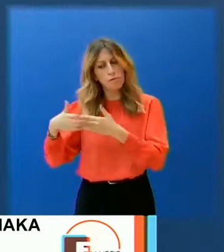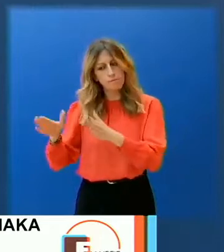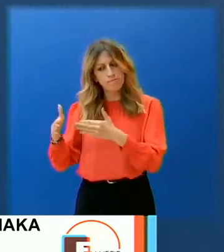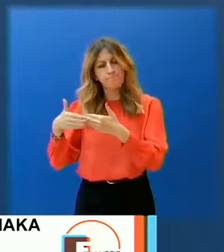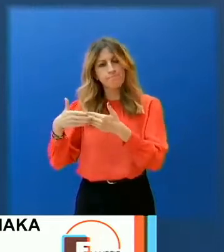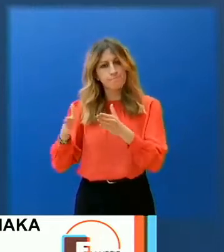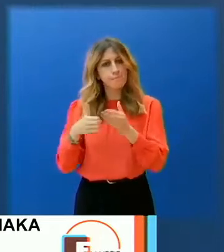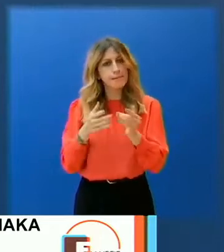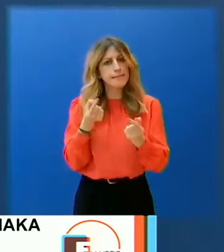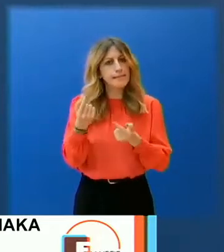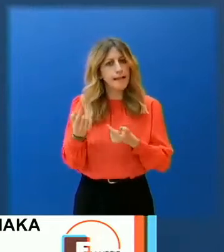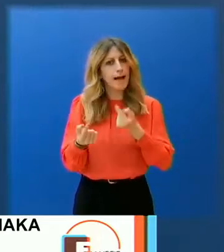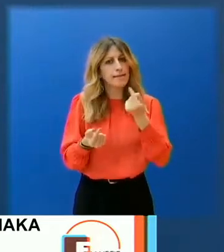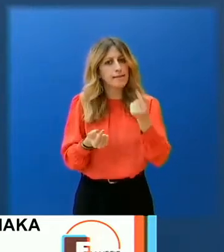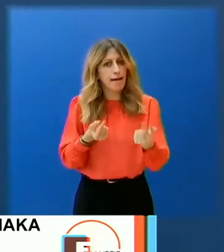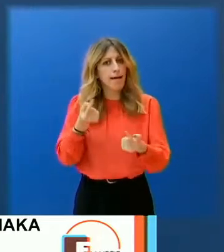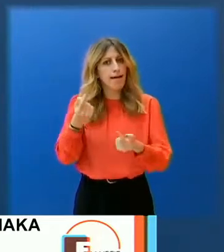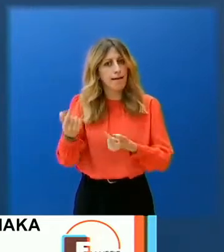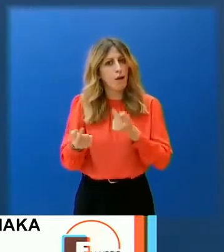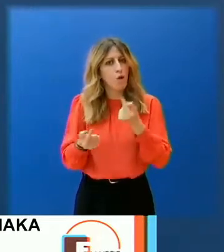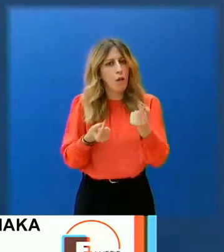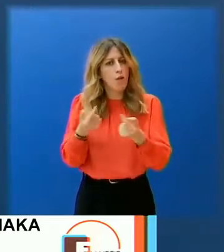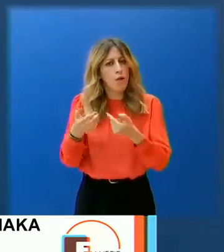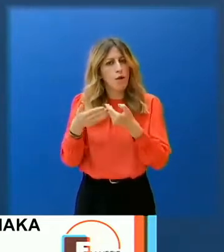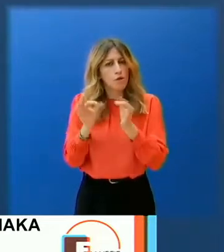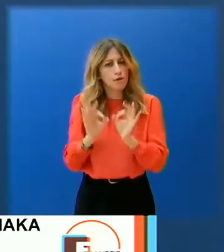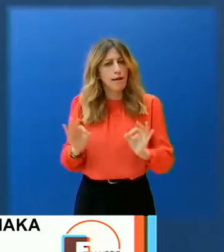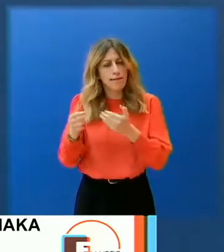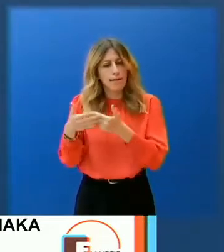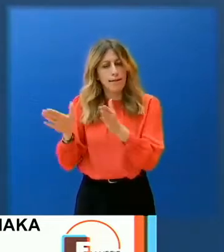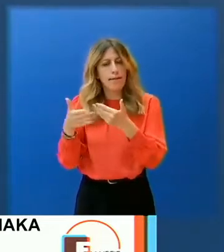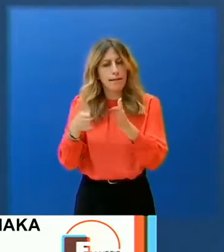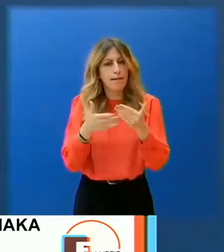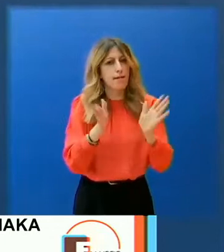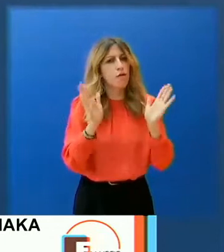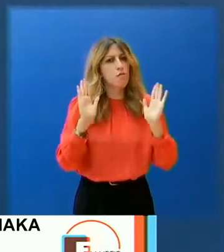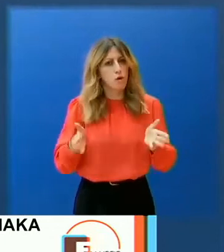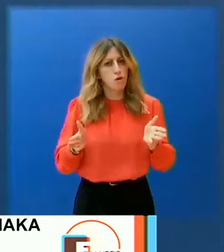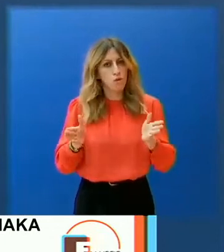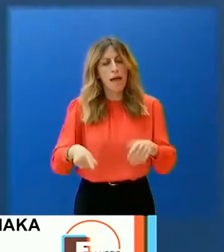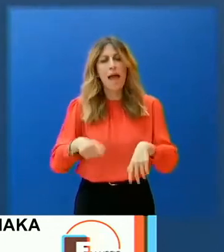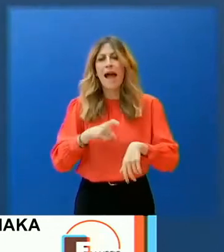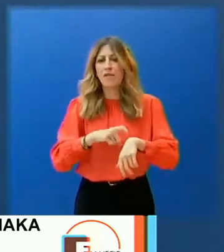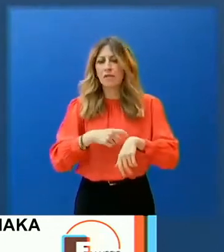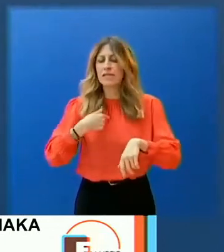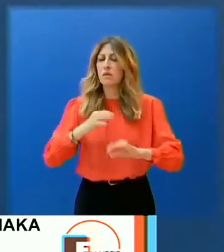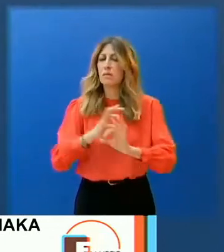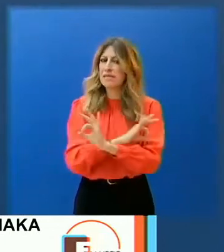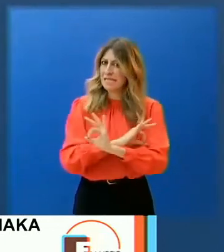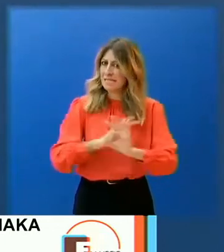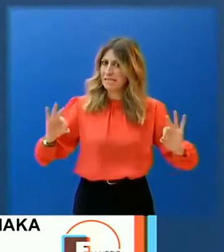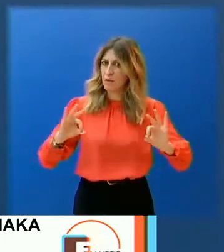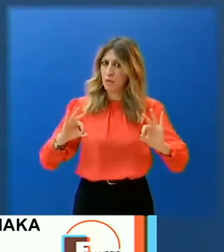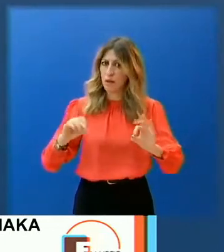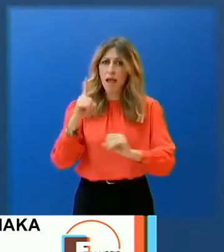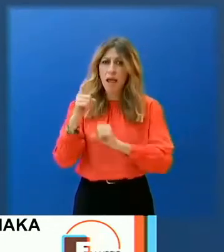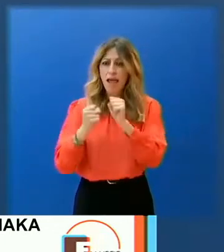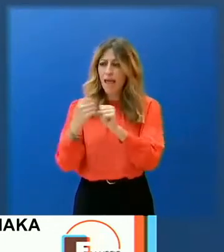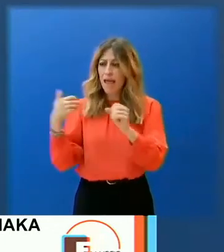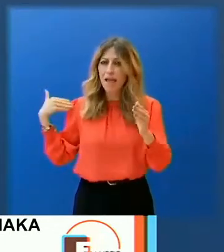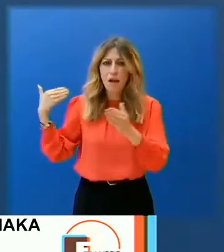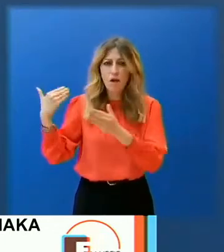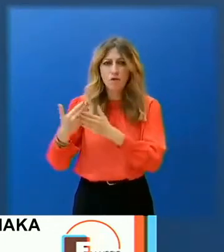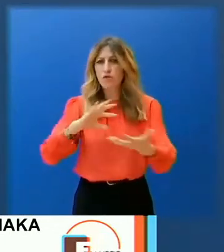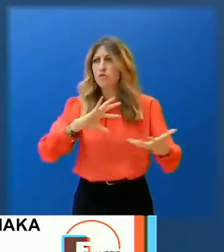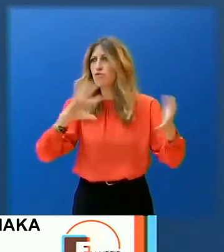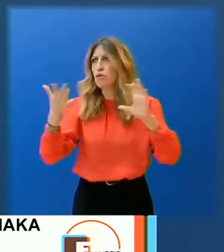Μπορούμε μάλιστα να είμαστε βέβαιοι πως καθώς θα υποχωρεί η παγκόσμια καταιγίδα και θα προχωρούμε στη νέα κανονικότητα, θα ξεκινά για τη χώρα